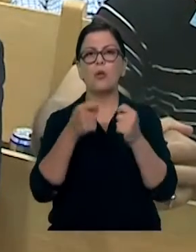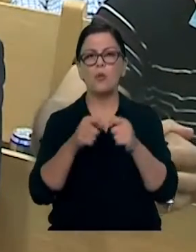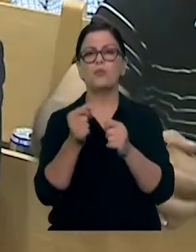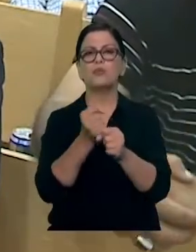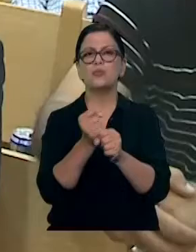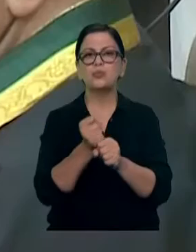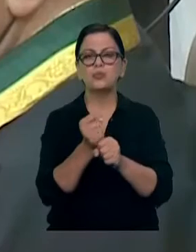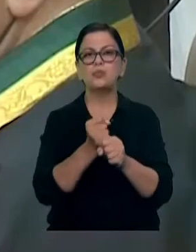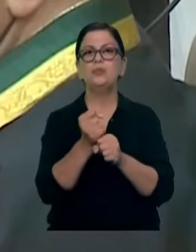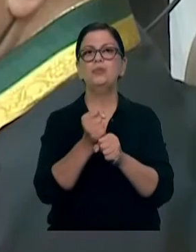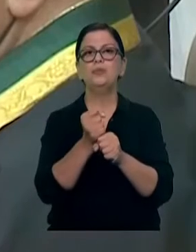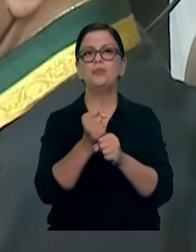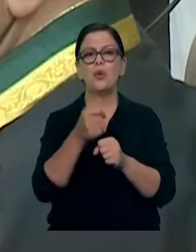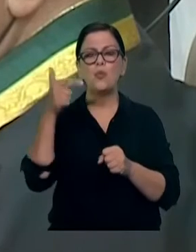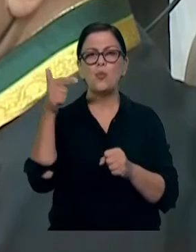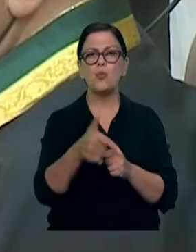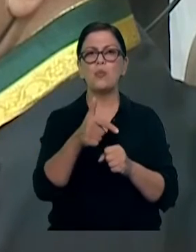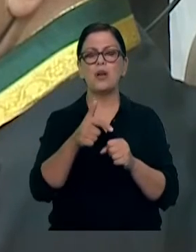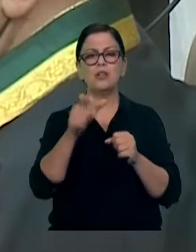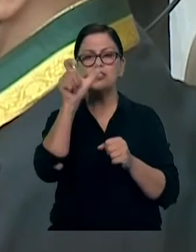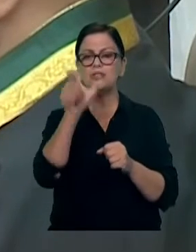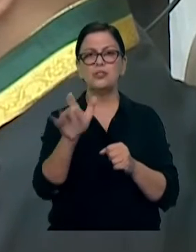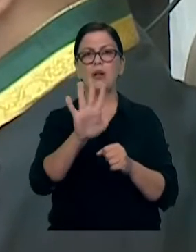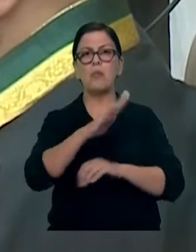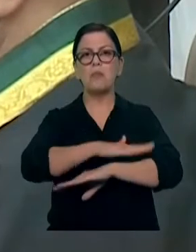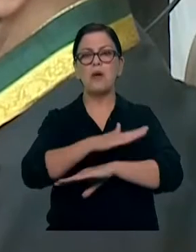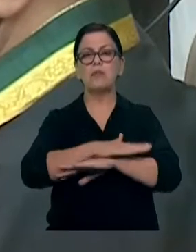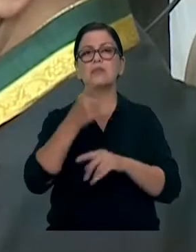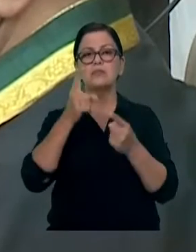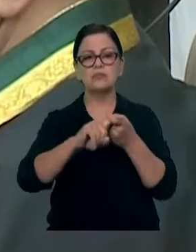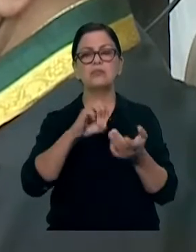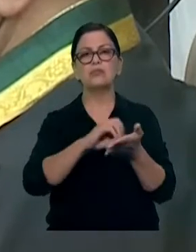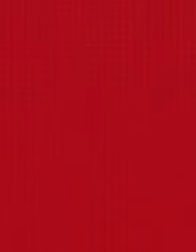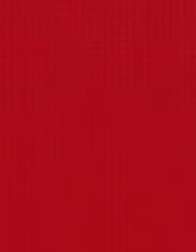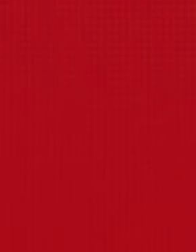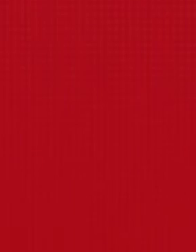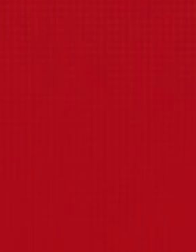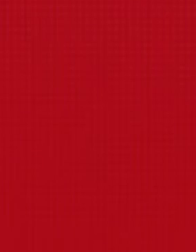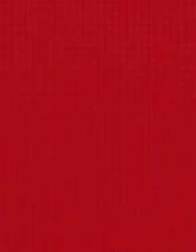işgəncələr verməsi, onlarla qəddar və qeyri-insani rəftar etməsi müəyyən edilib.